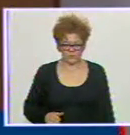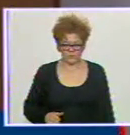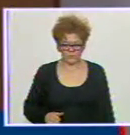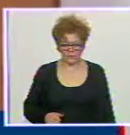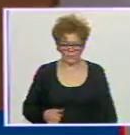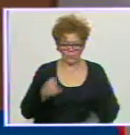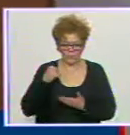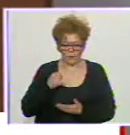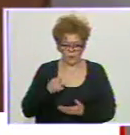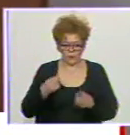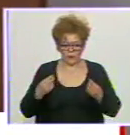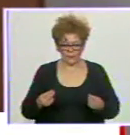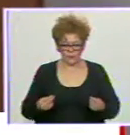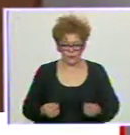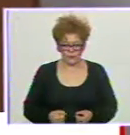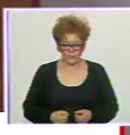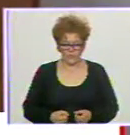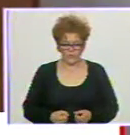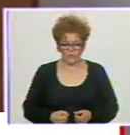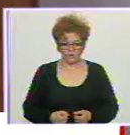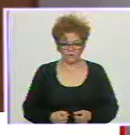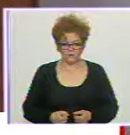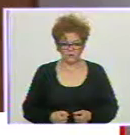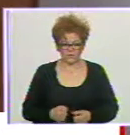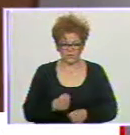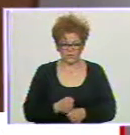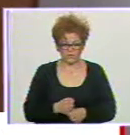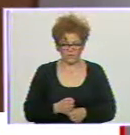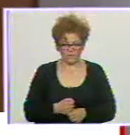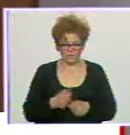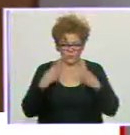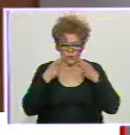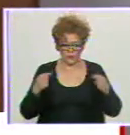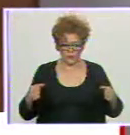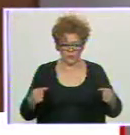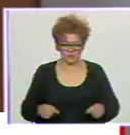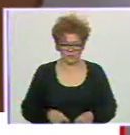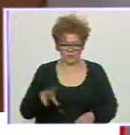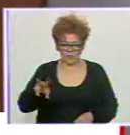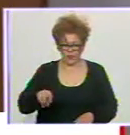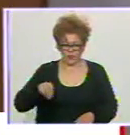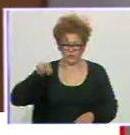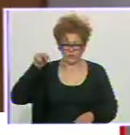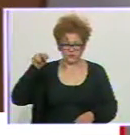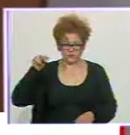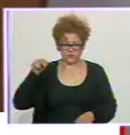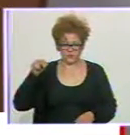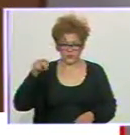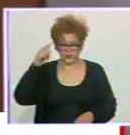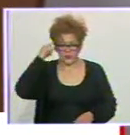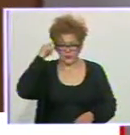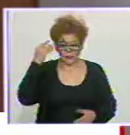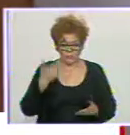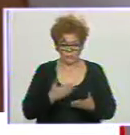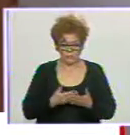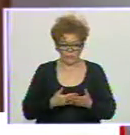bugetar, realizând o analiză și găsirea unor eventuale soluții pentru